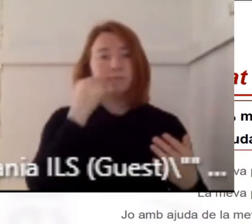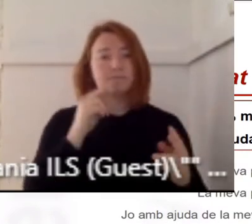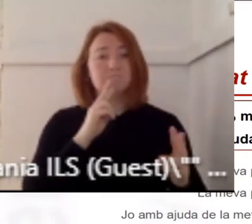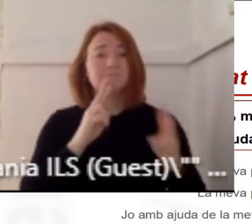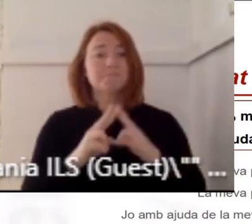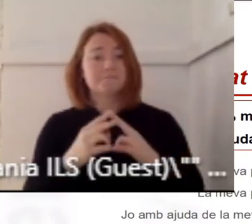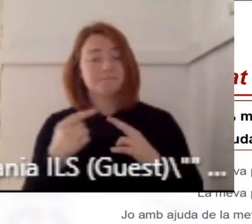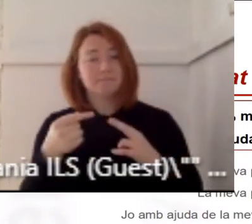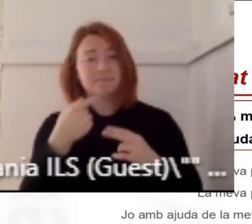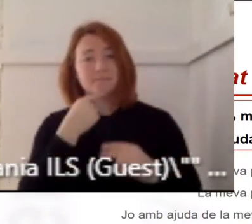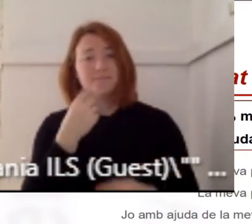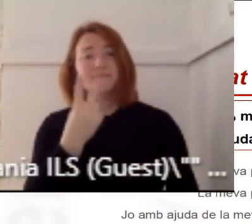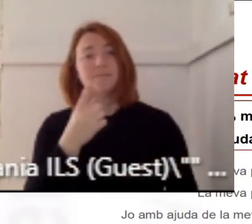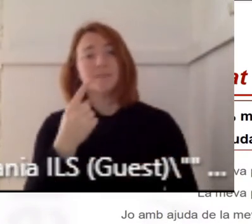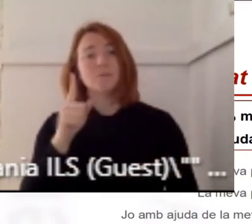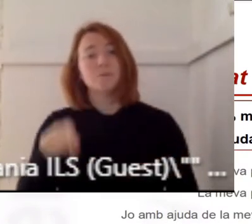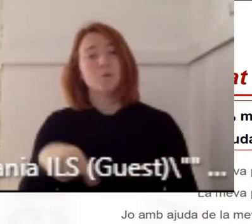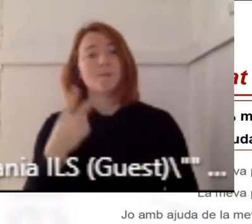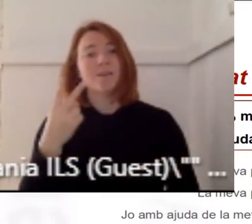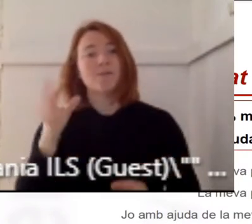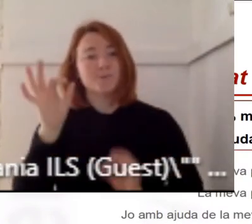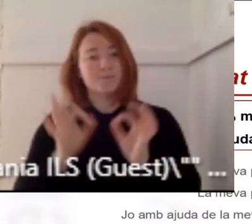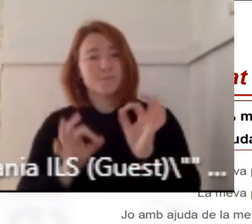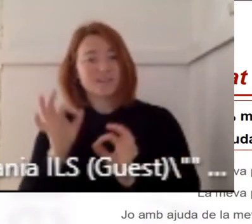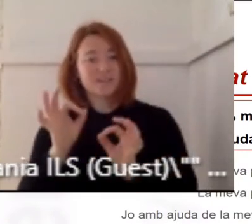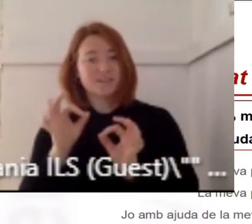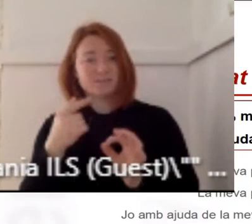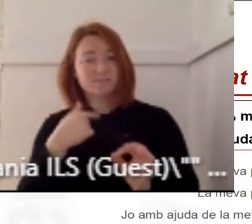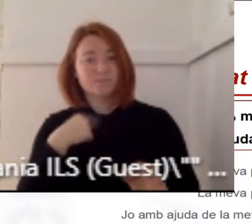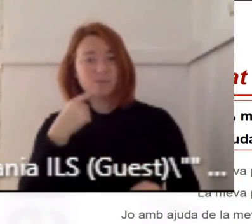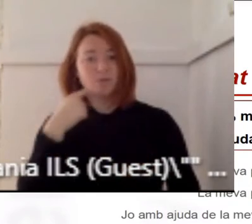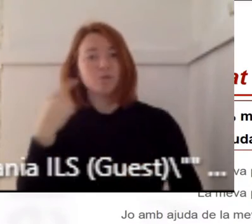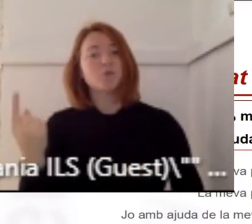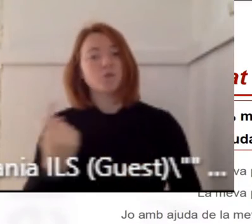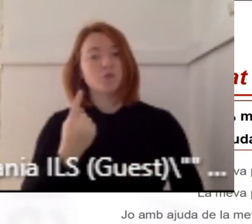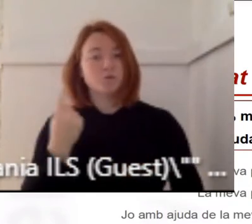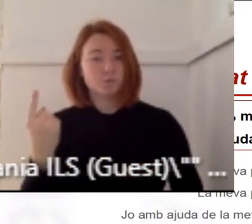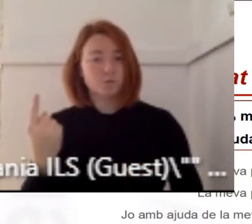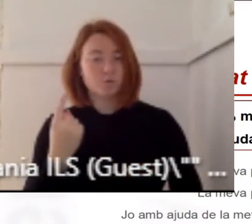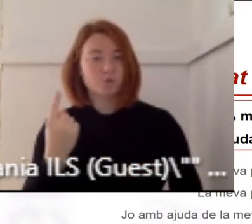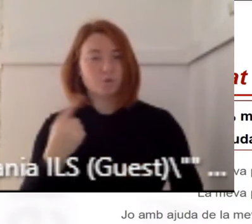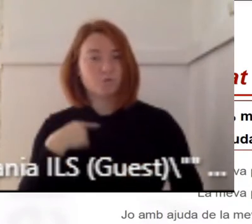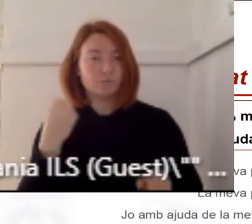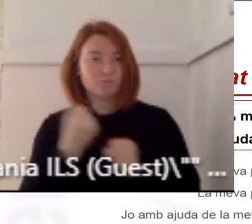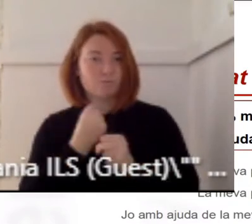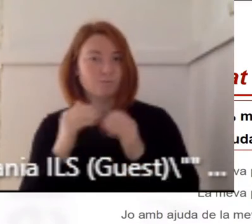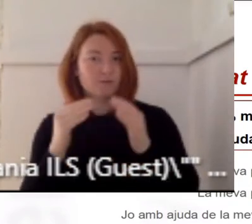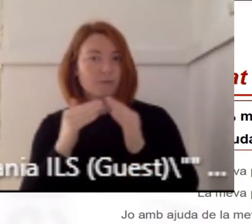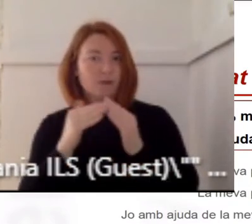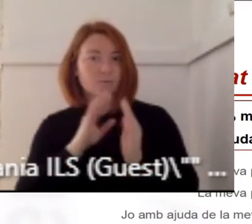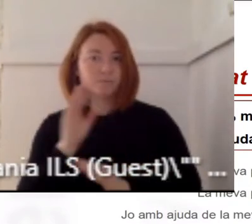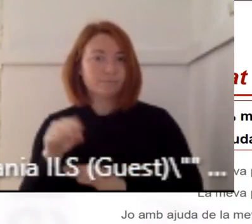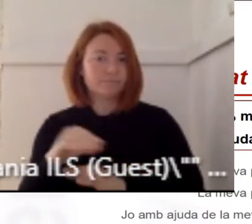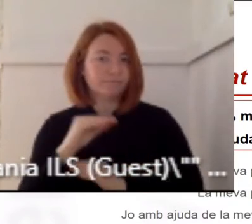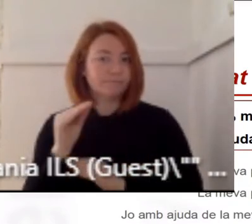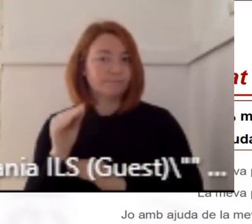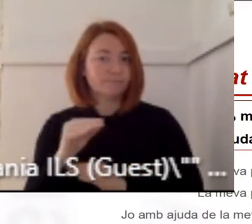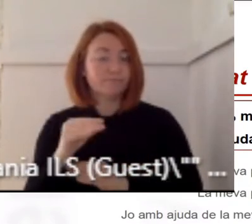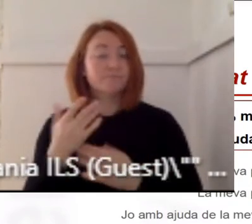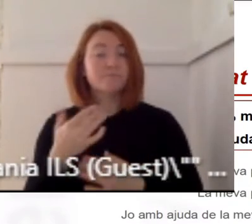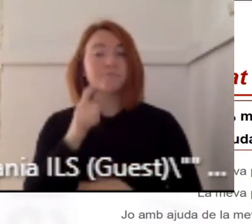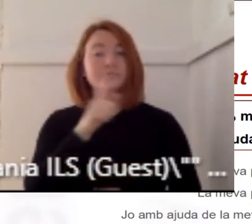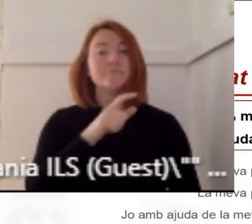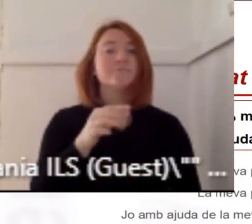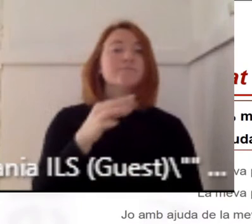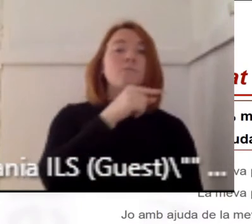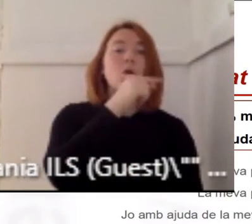Estem parlant d'un 21,2% de les dones que diuen que les tasques recauen sobre elles soles, mentre que en els homes només